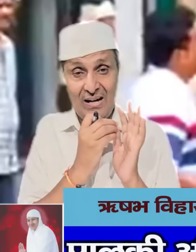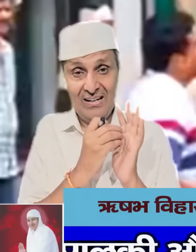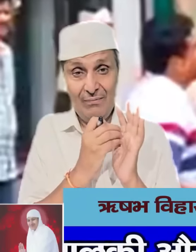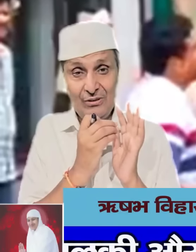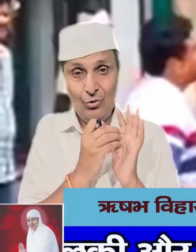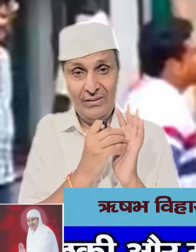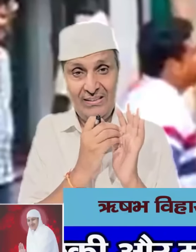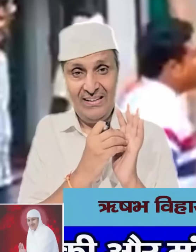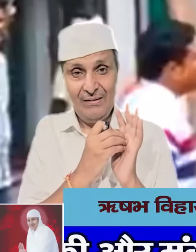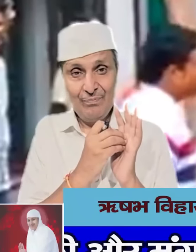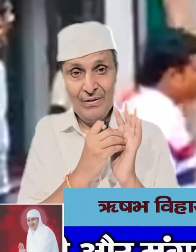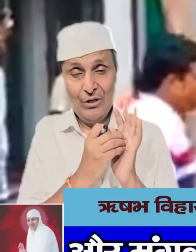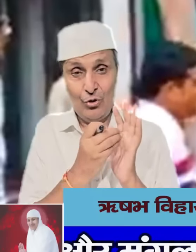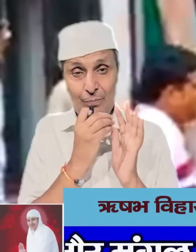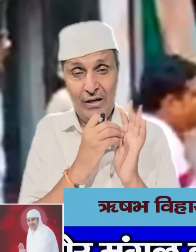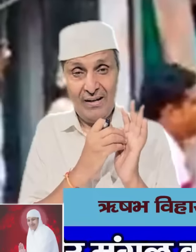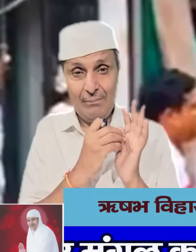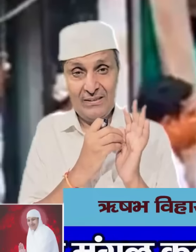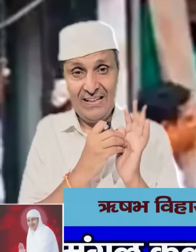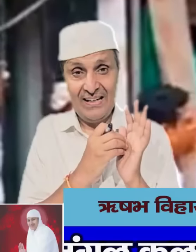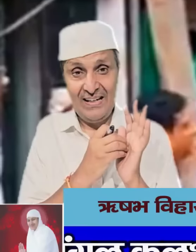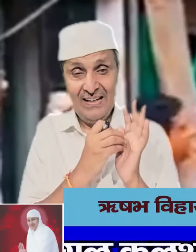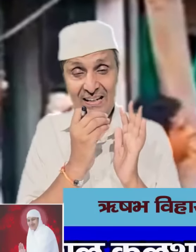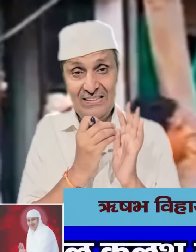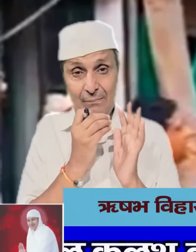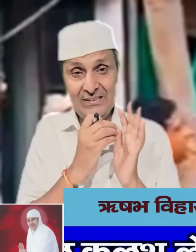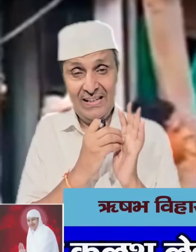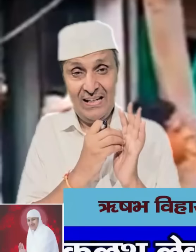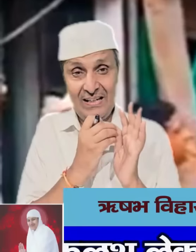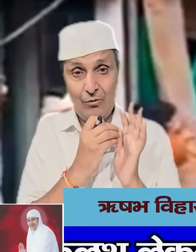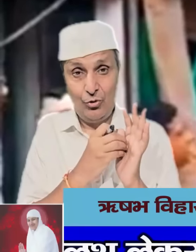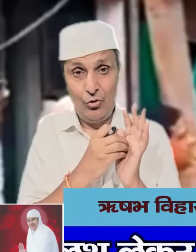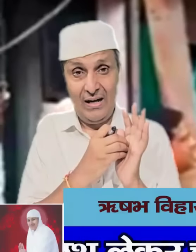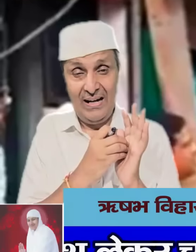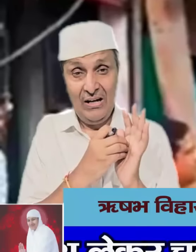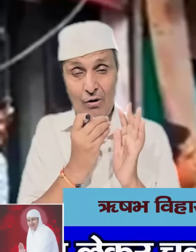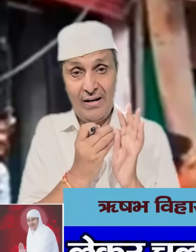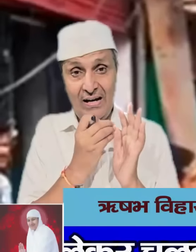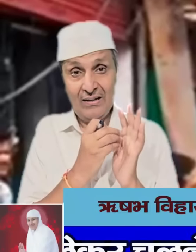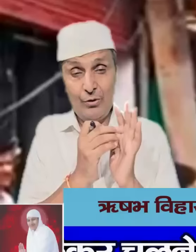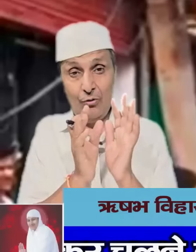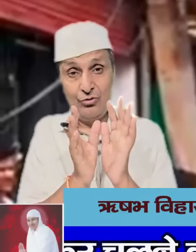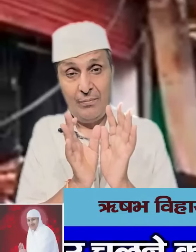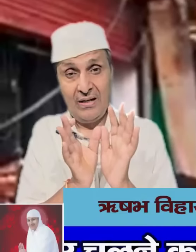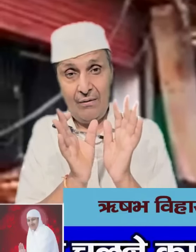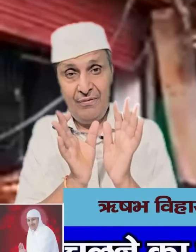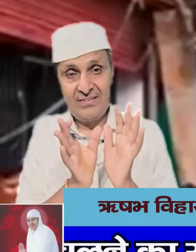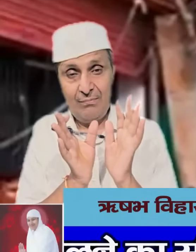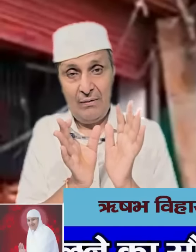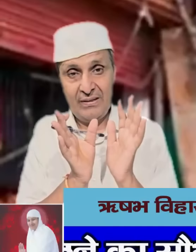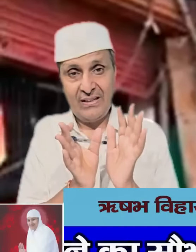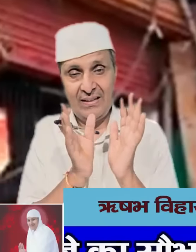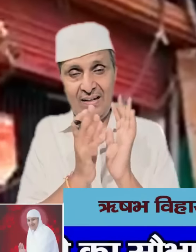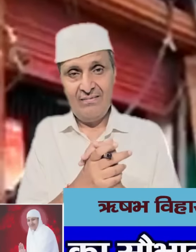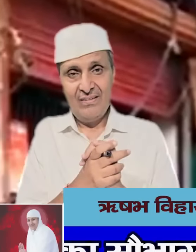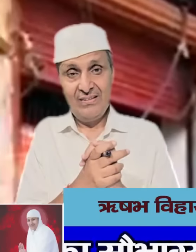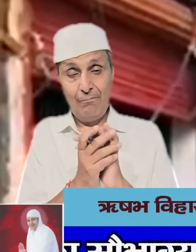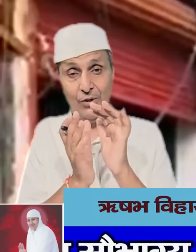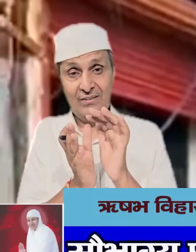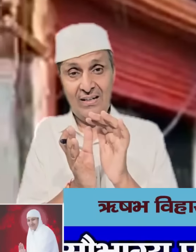उस आग में झोंक दिए जाए। खुद परिवार से बच के आ गया, लेकिन जब बचाने के लिए ना खुद उनको लाया और ना, क्योंकि उस समय काफी समय बचा